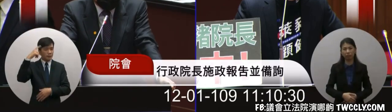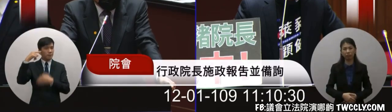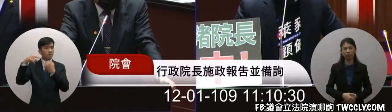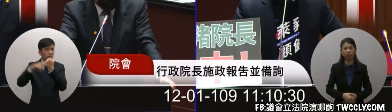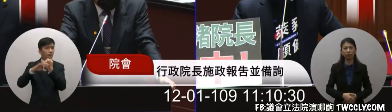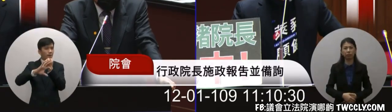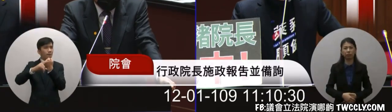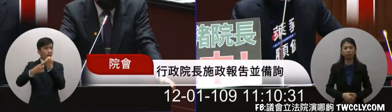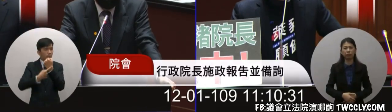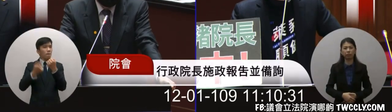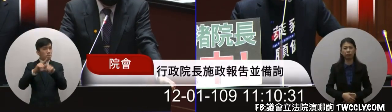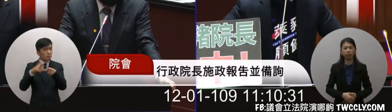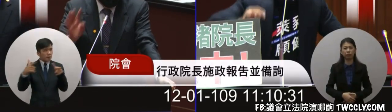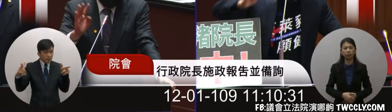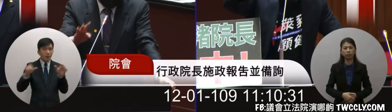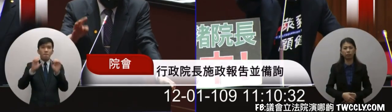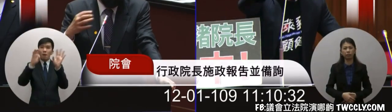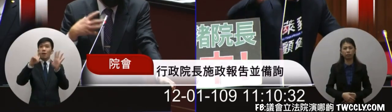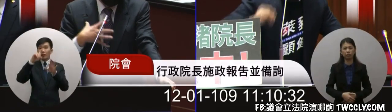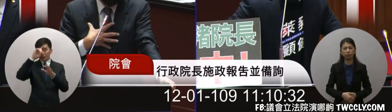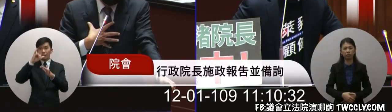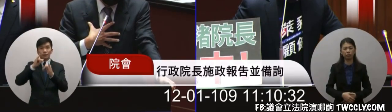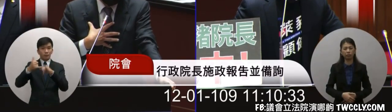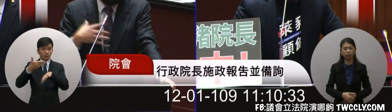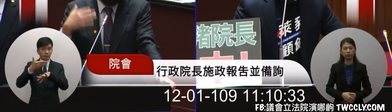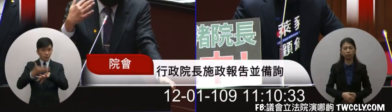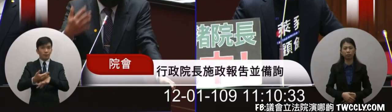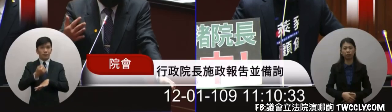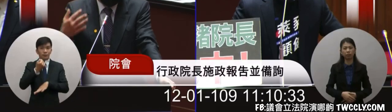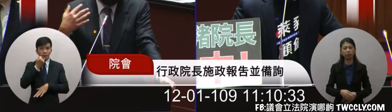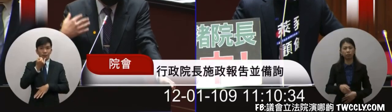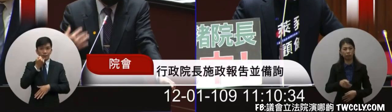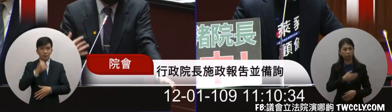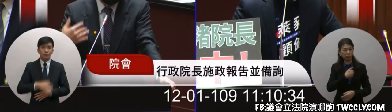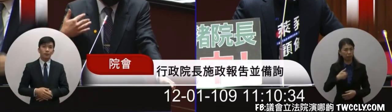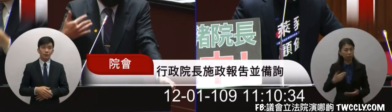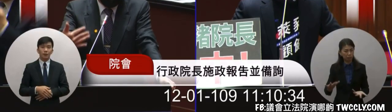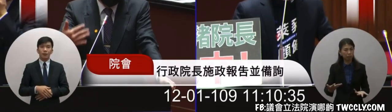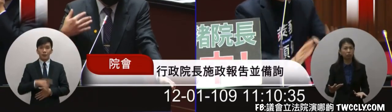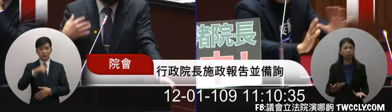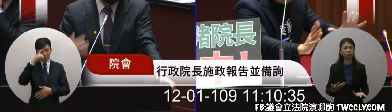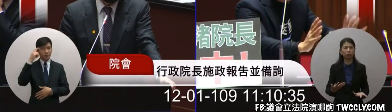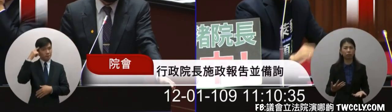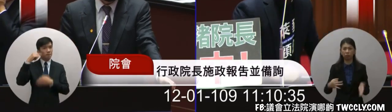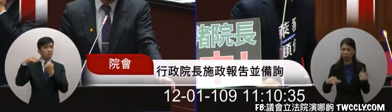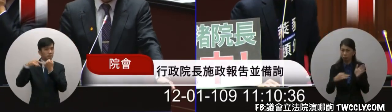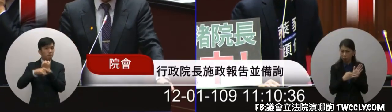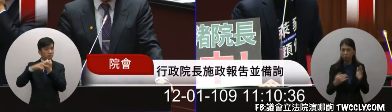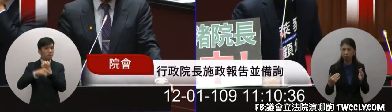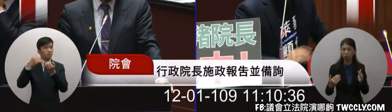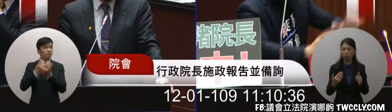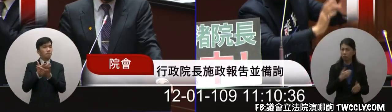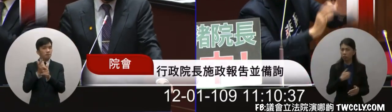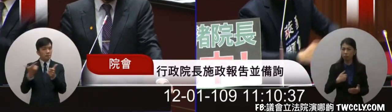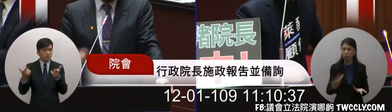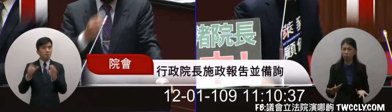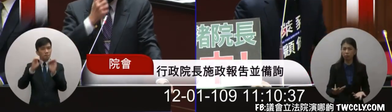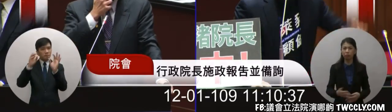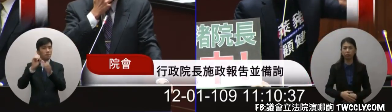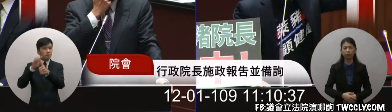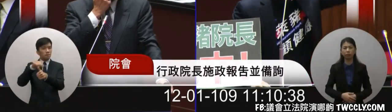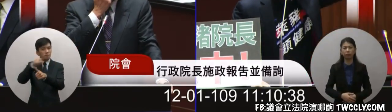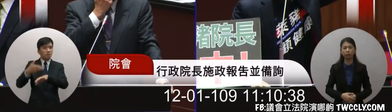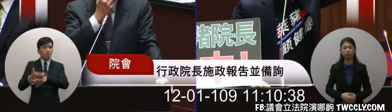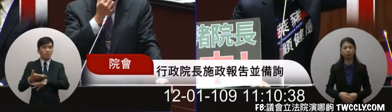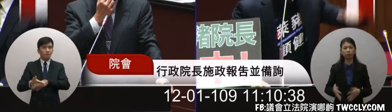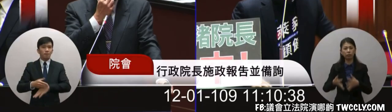成让民众安心。 我们能不能做到 安全？我们可以保证。 能不能做到？连这样也不行。 我跟你报告， 是这样。